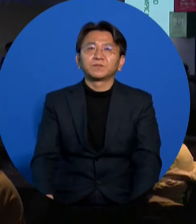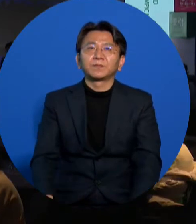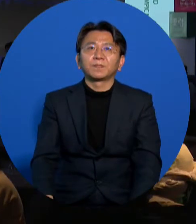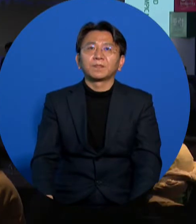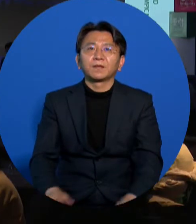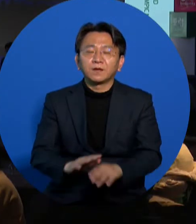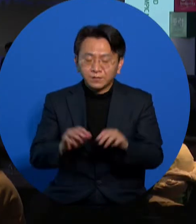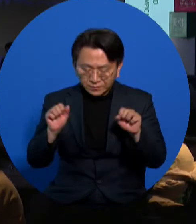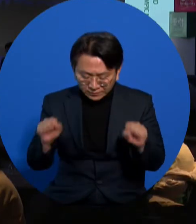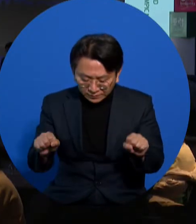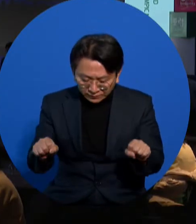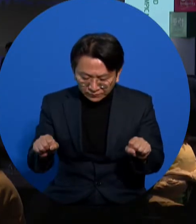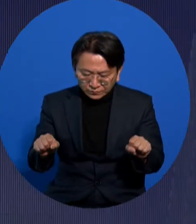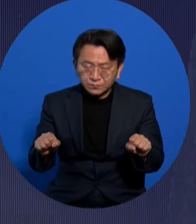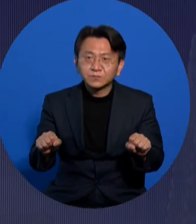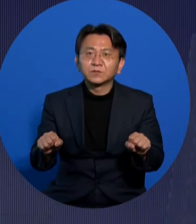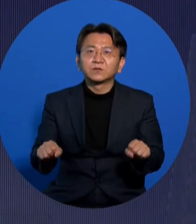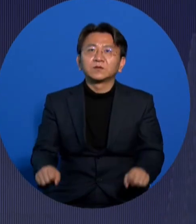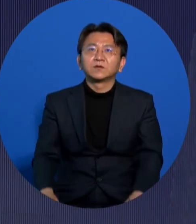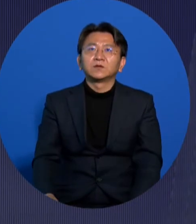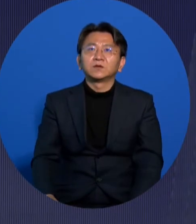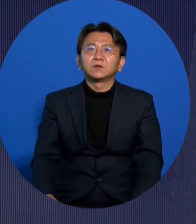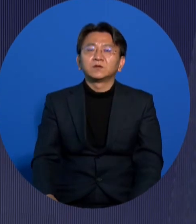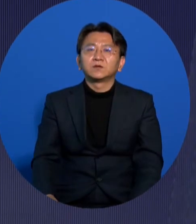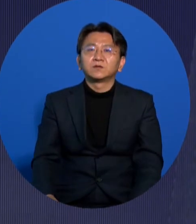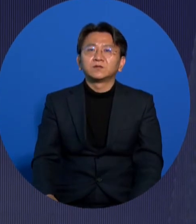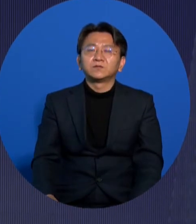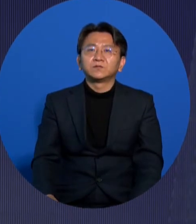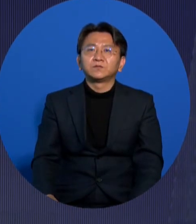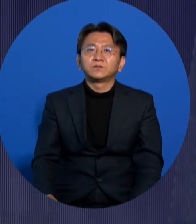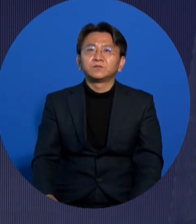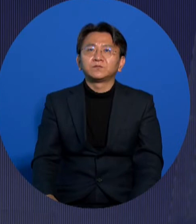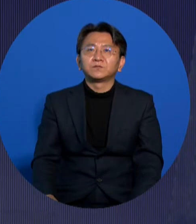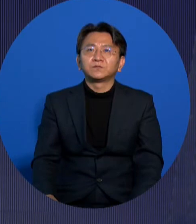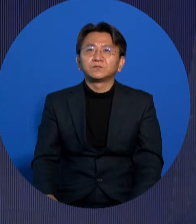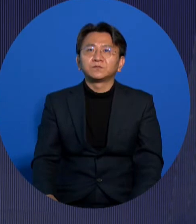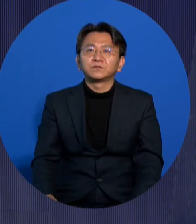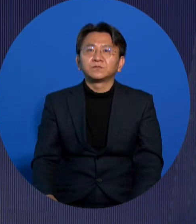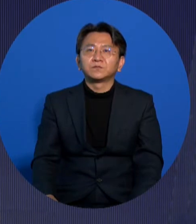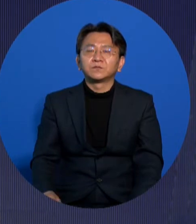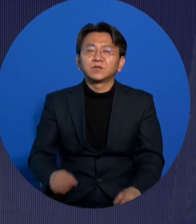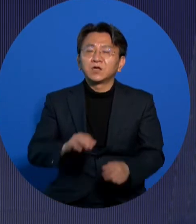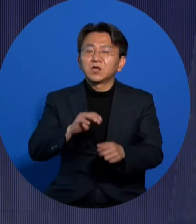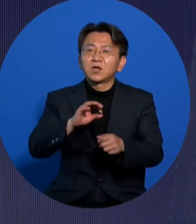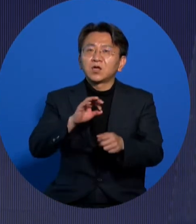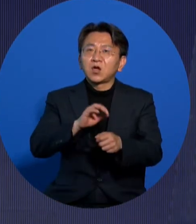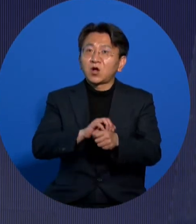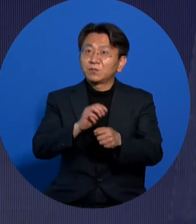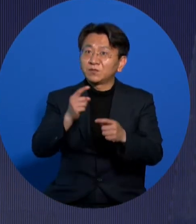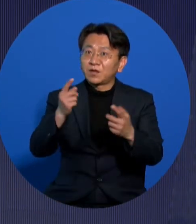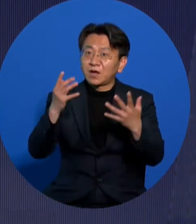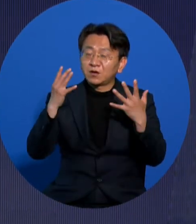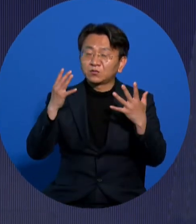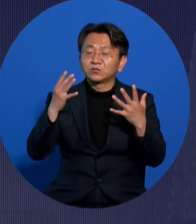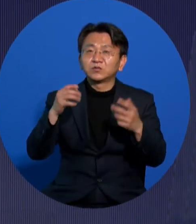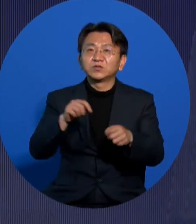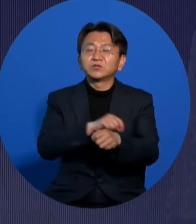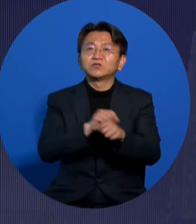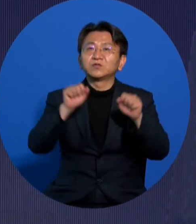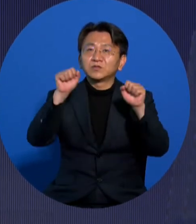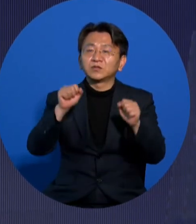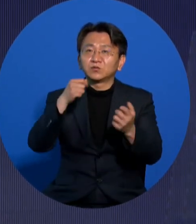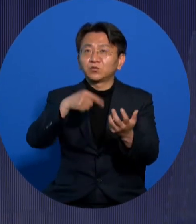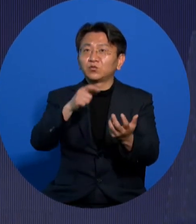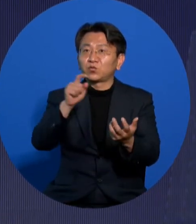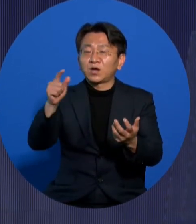네, 안녕하십니까. 랩업 세션 발표자 윤석민입니다. 저는 영남대학교 특수체육교육과에 재직 중이고요.